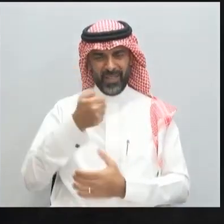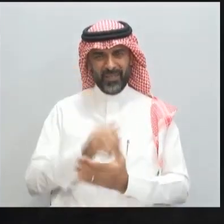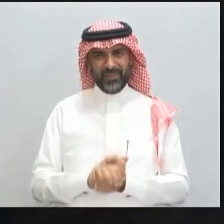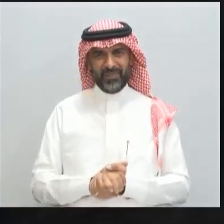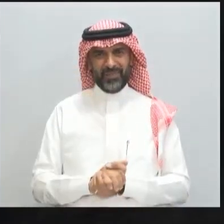ج